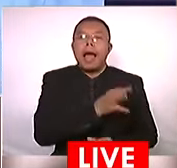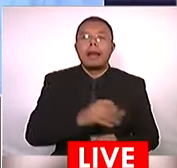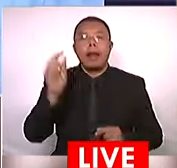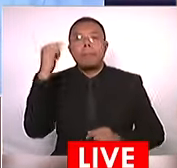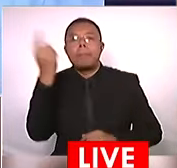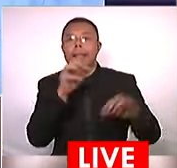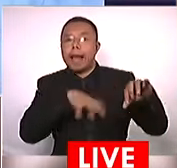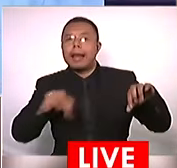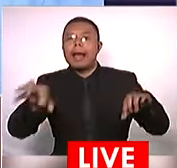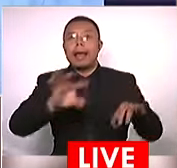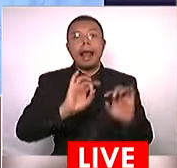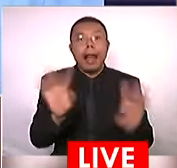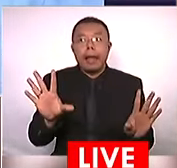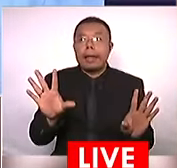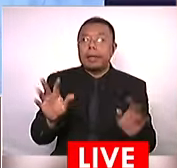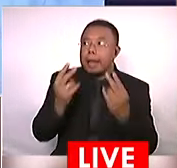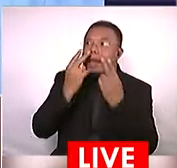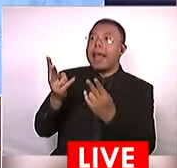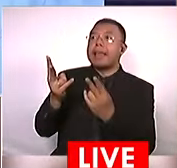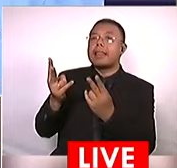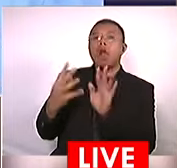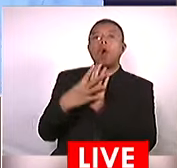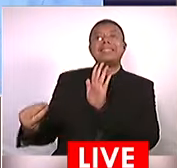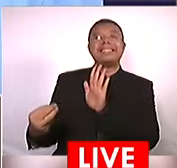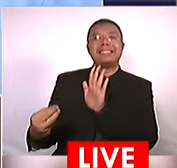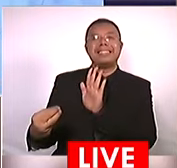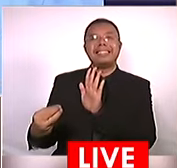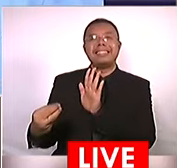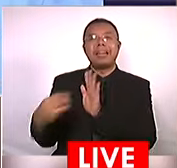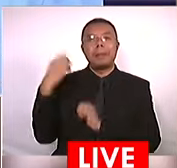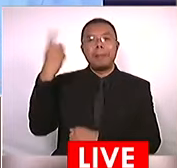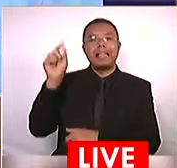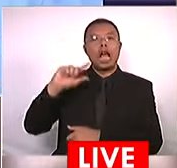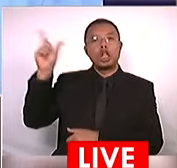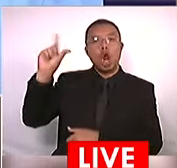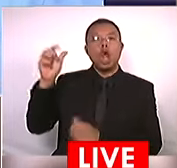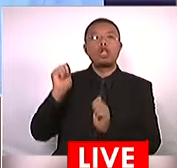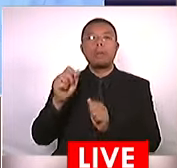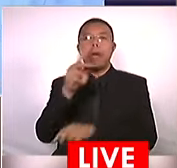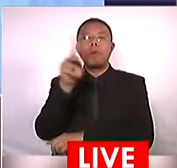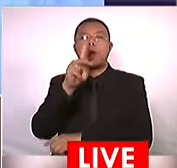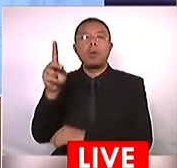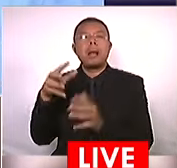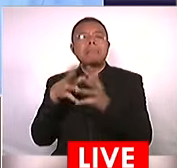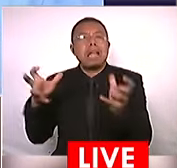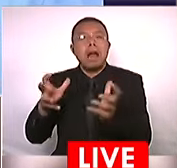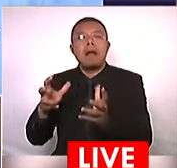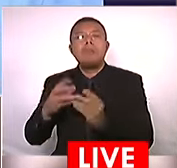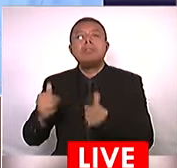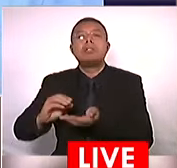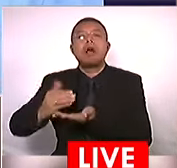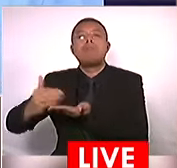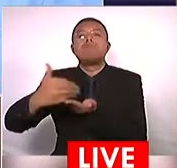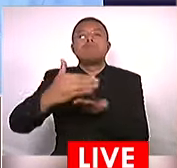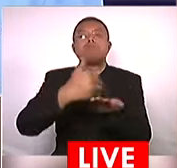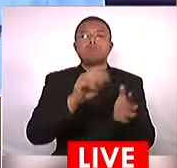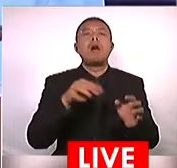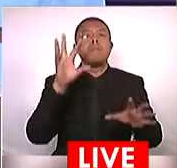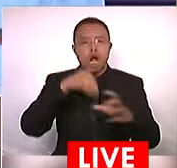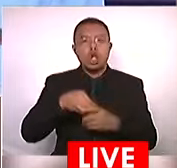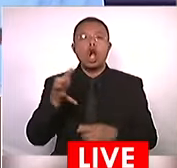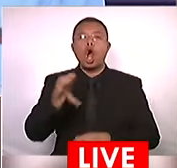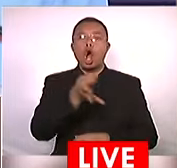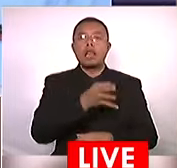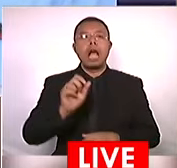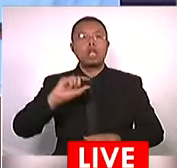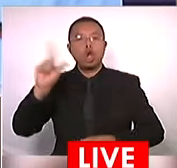pemintah daerah yang lain bisa belajar agar proyek-proyek besar bisa ada dimasukkan di